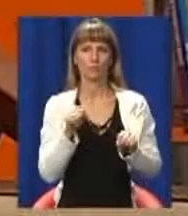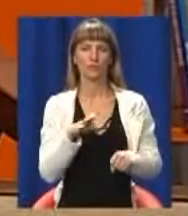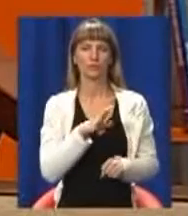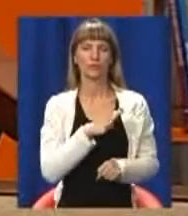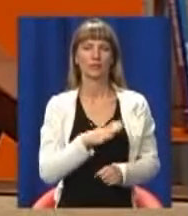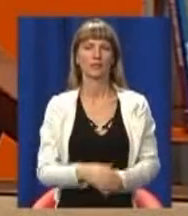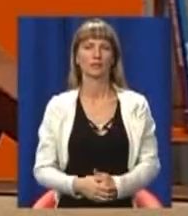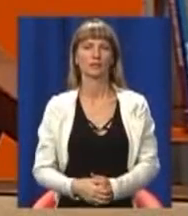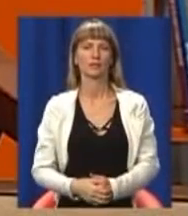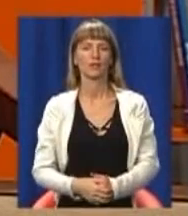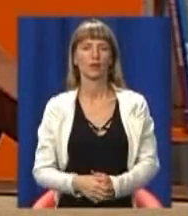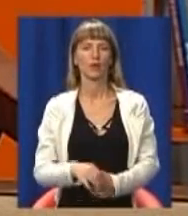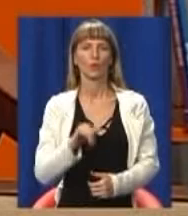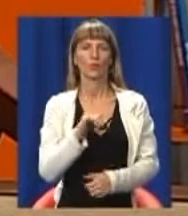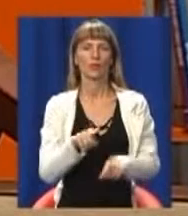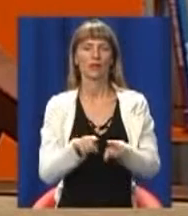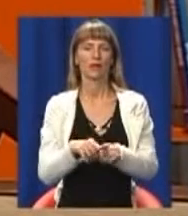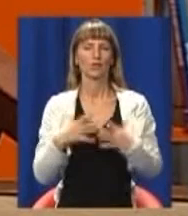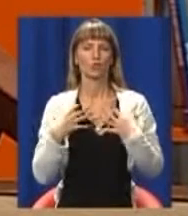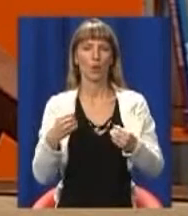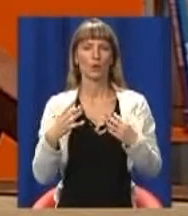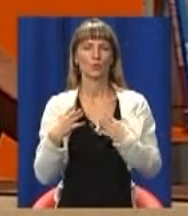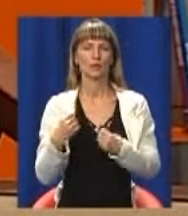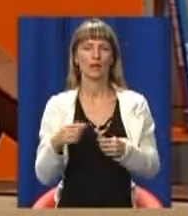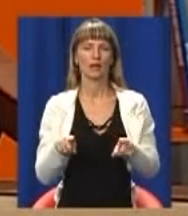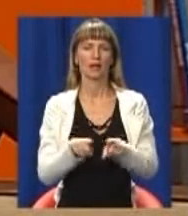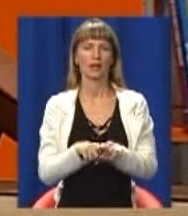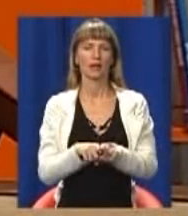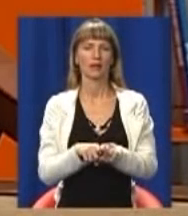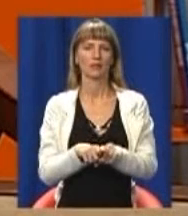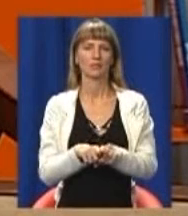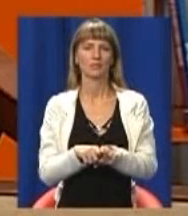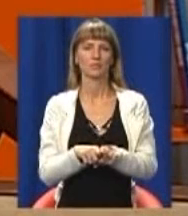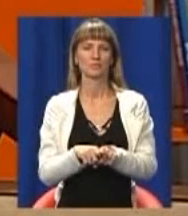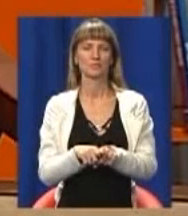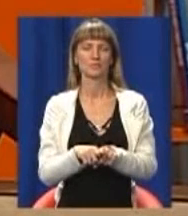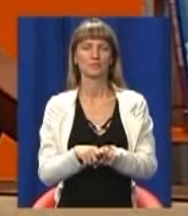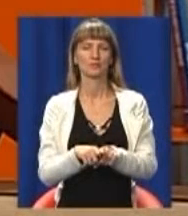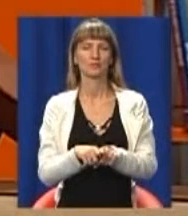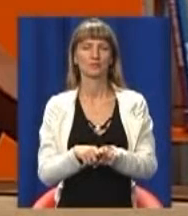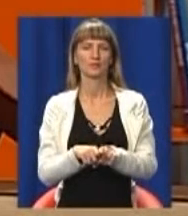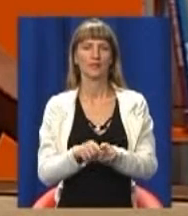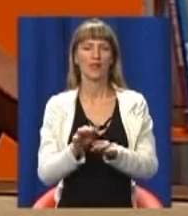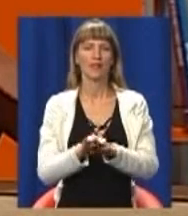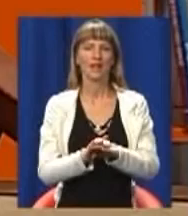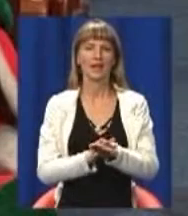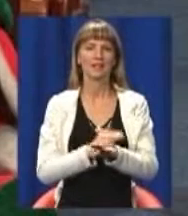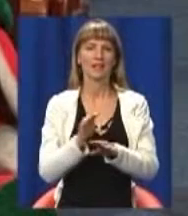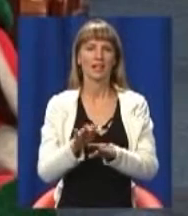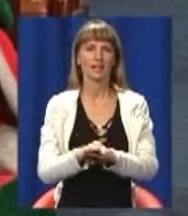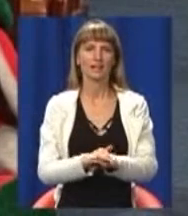Так. В неї така шорстка, яка така.